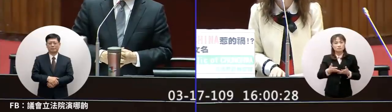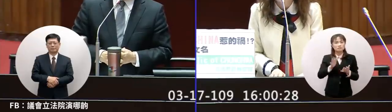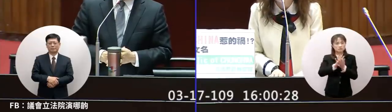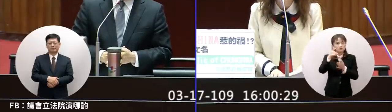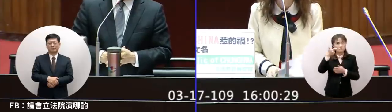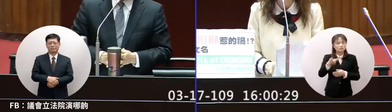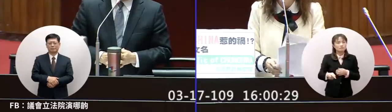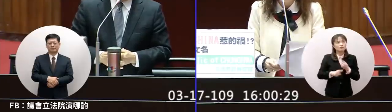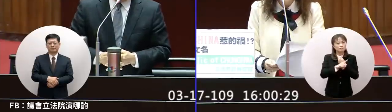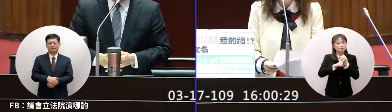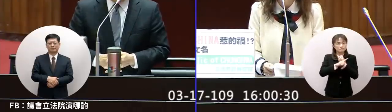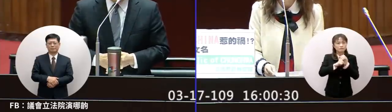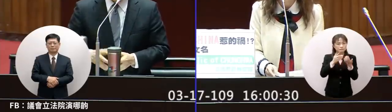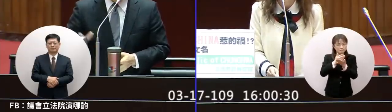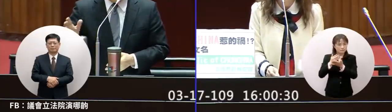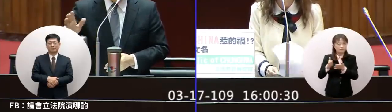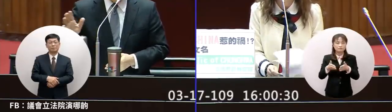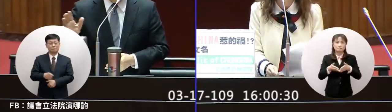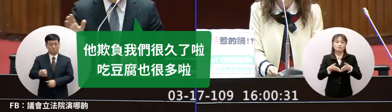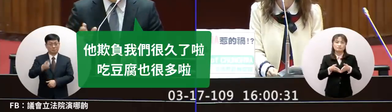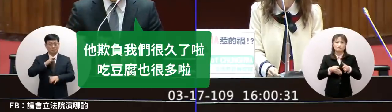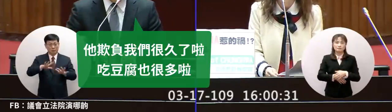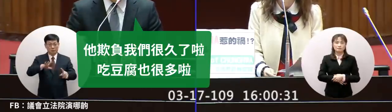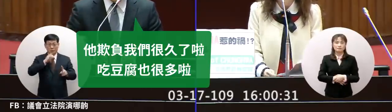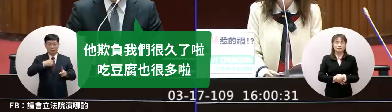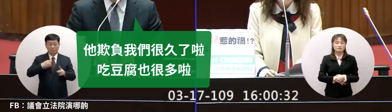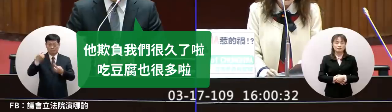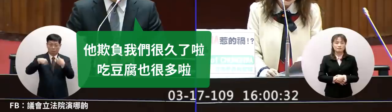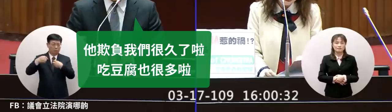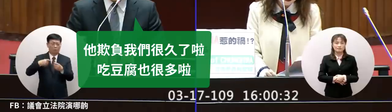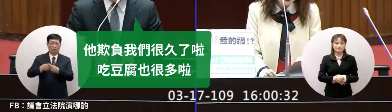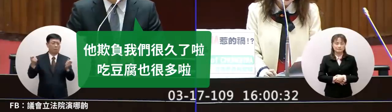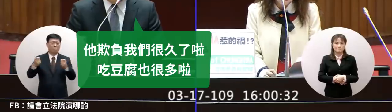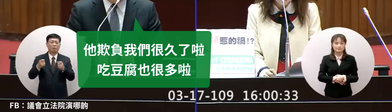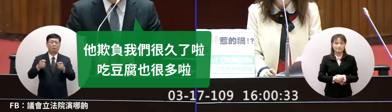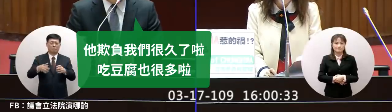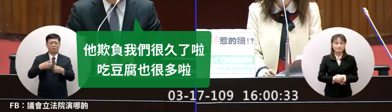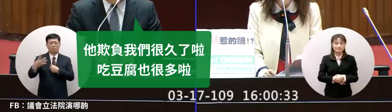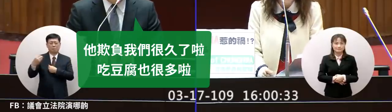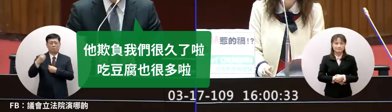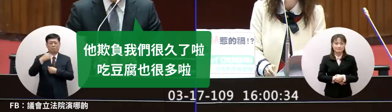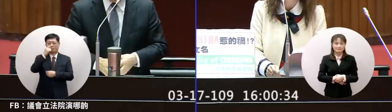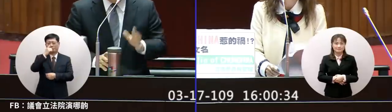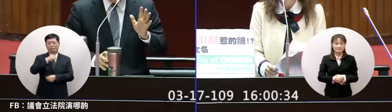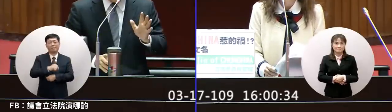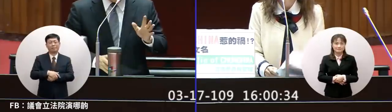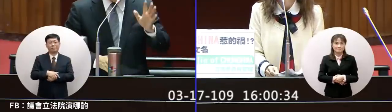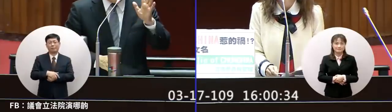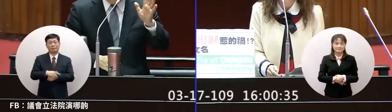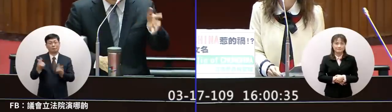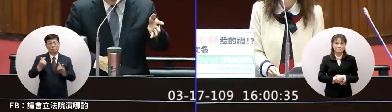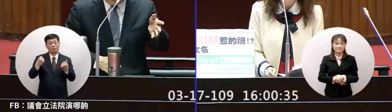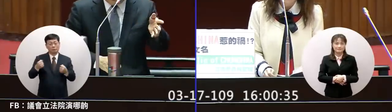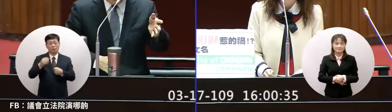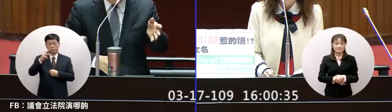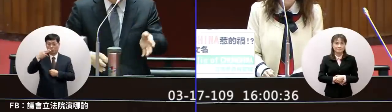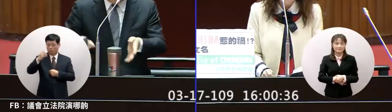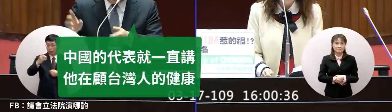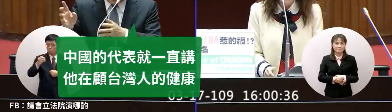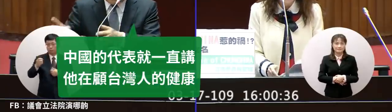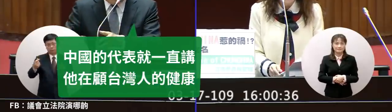好好来做研究啦。你即个抗战的时阵， 伊甲咱欺负介久啊啦，啊食豆腐嘛足济啦。你们讲啥？伫